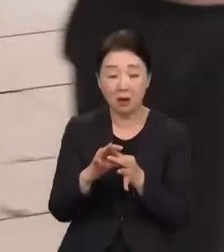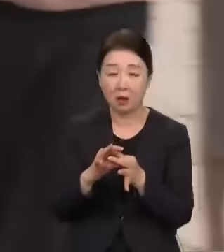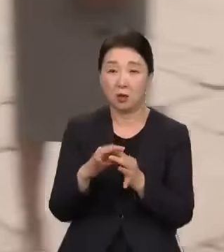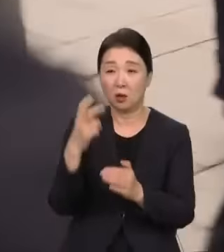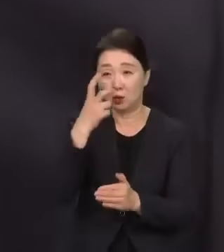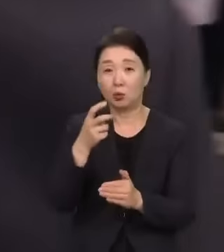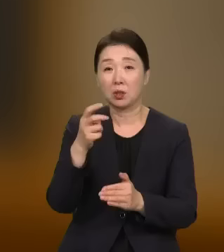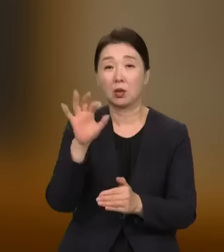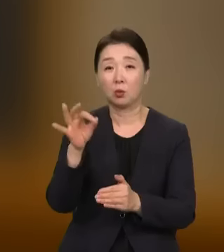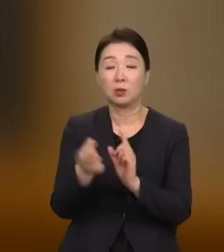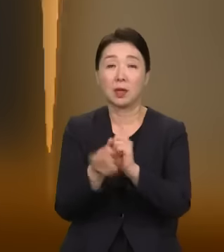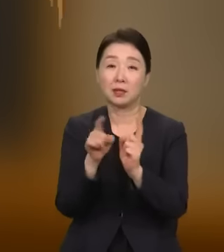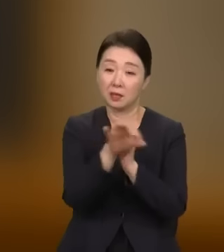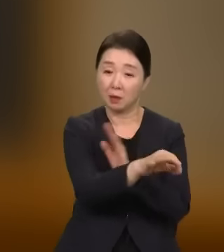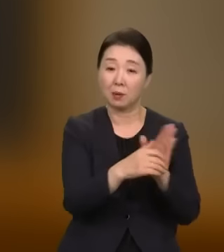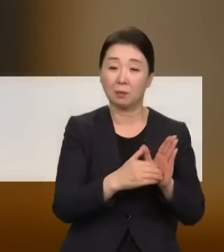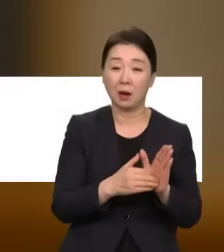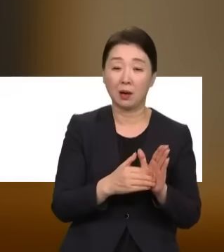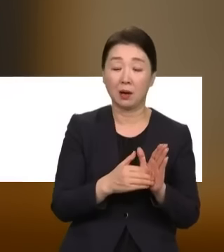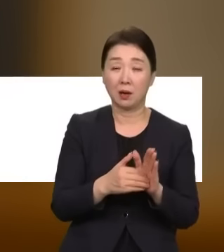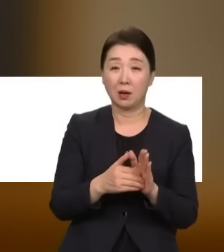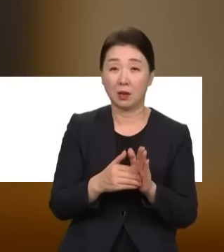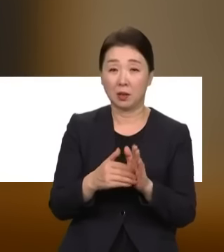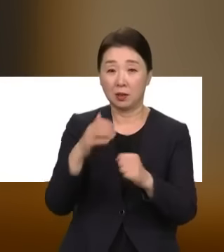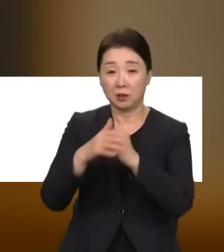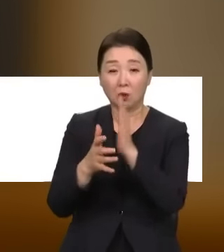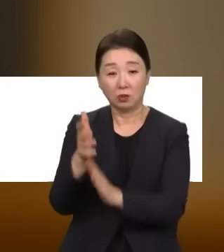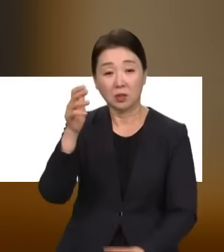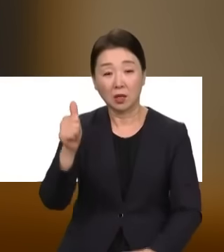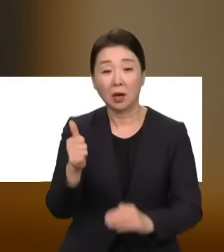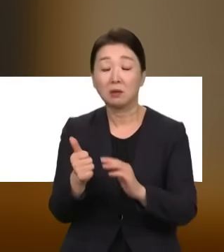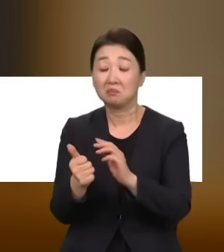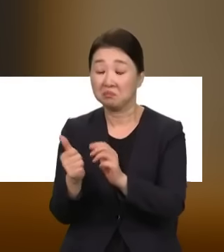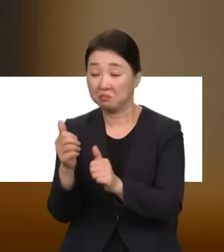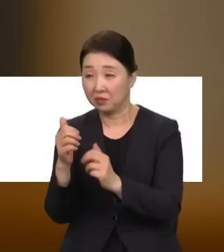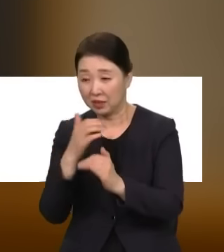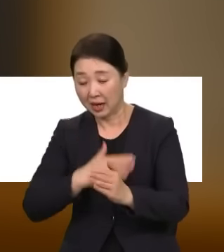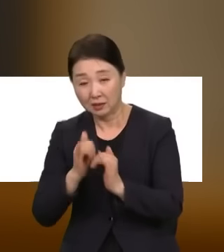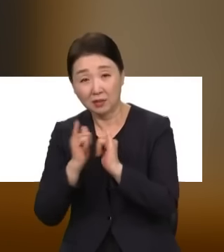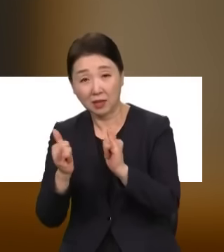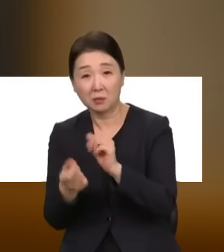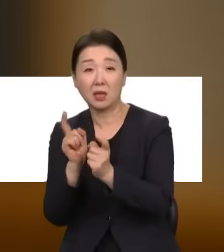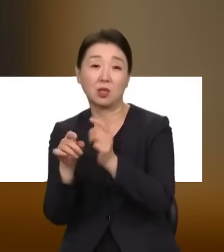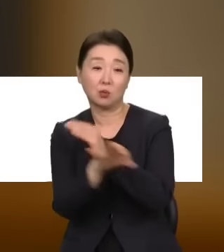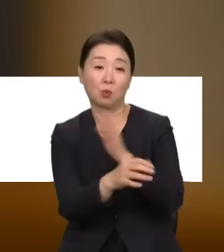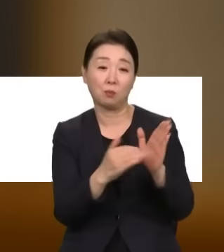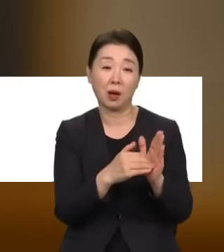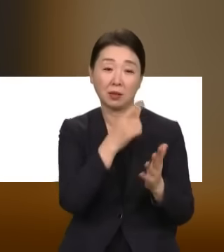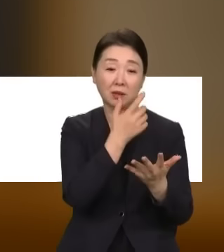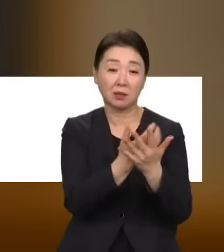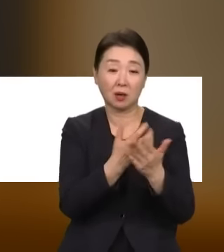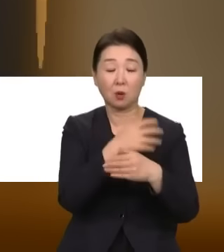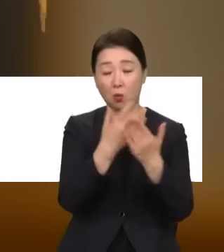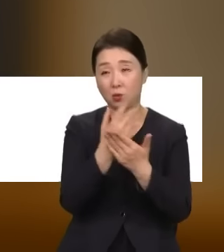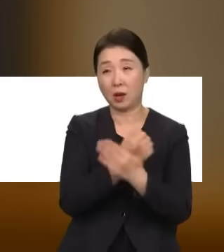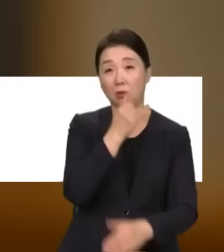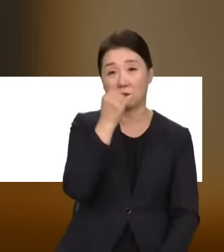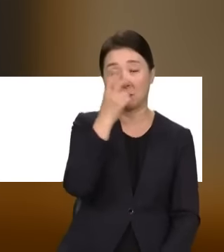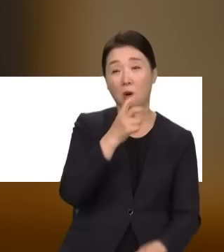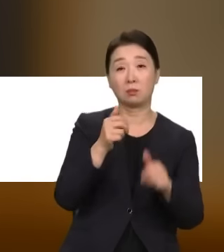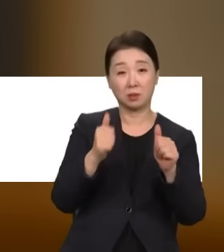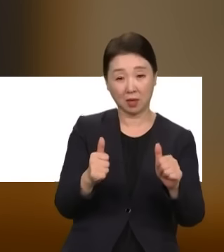대납받았다고 말했습니다. 그 홍준표 시장 측근들이 대납을 했던 건이라, 예, 지금 이제 근거 자료라든지 이런 걸 지금 다 갖고 있고 검찰에도